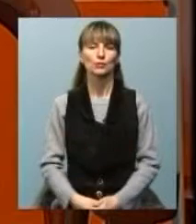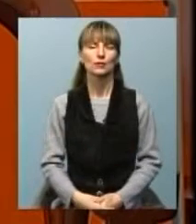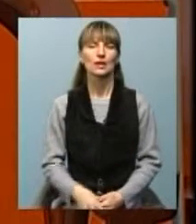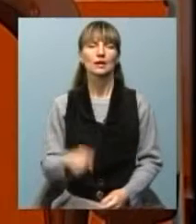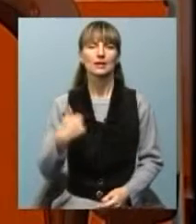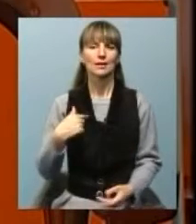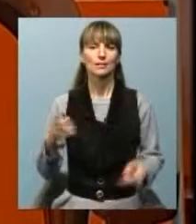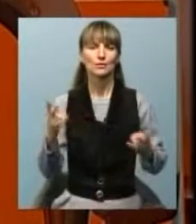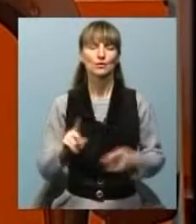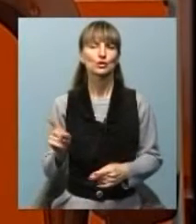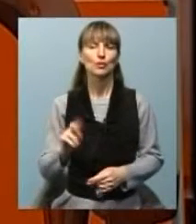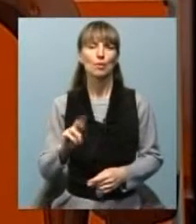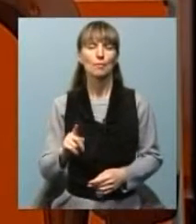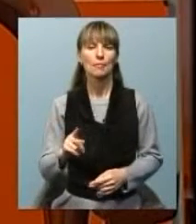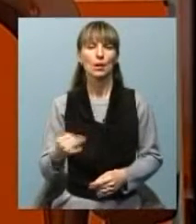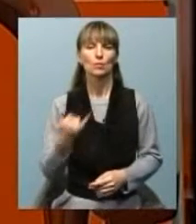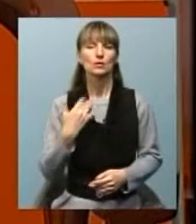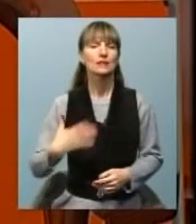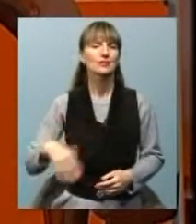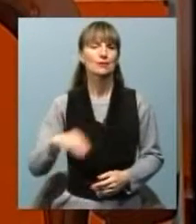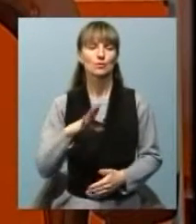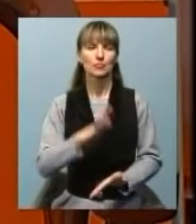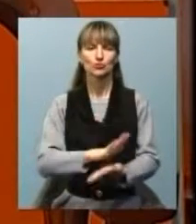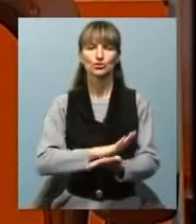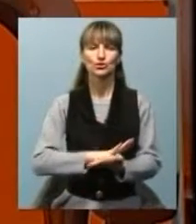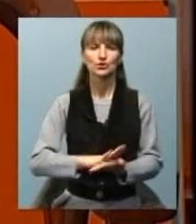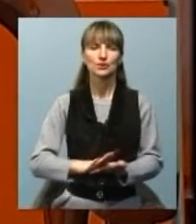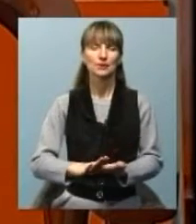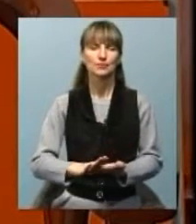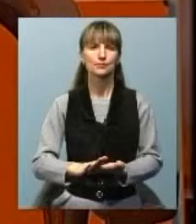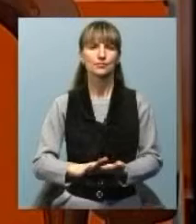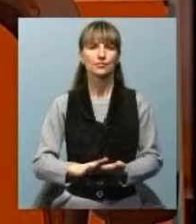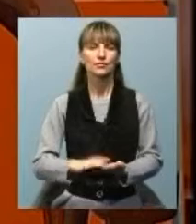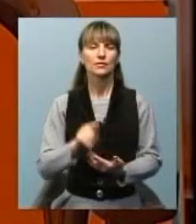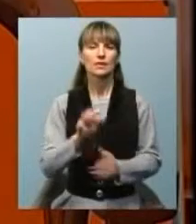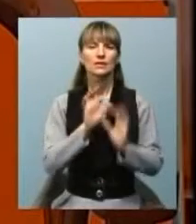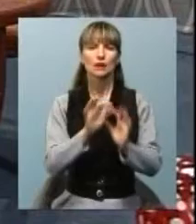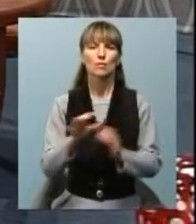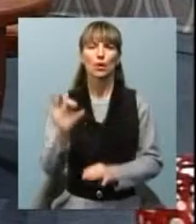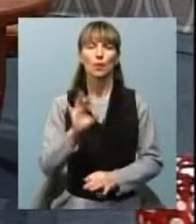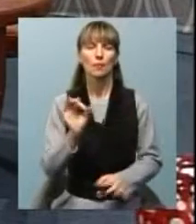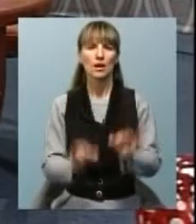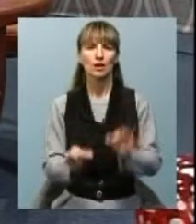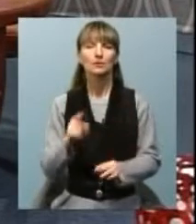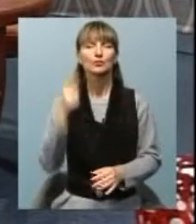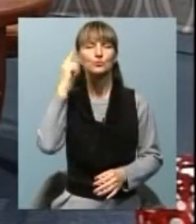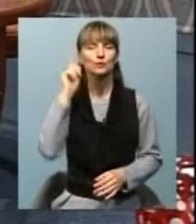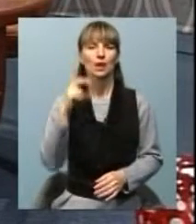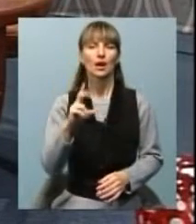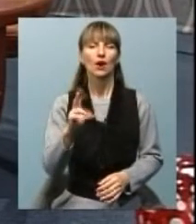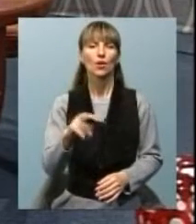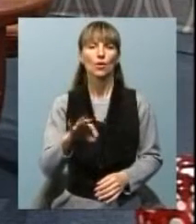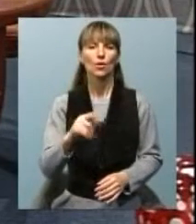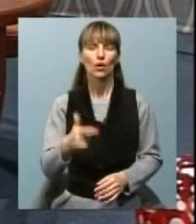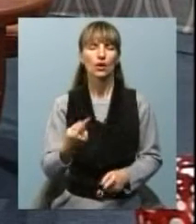Вони нам потрібні, щоб у нас все було чисте. Вони заботяться о природі. Тобто ти думаєш, що еколог – це